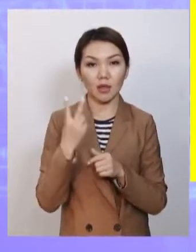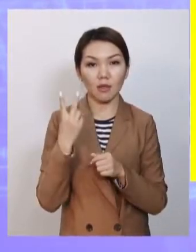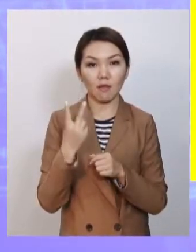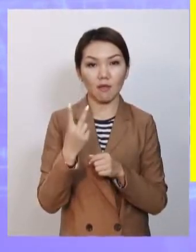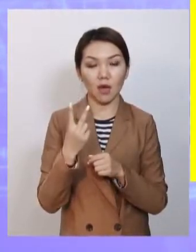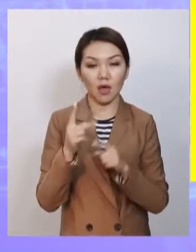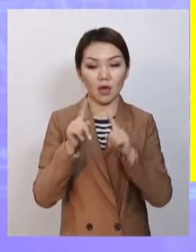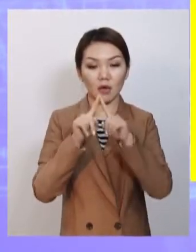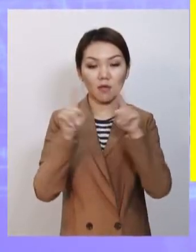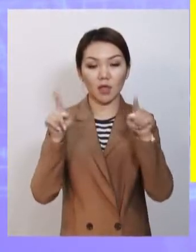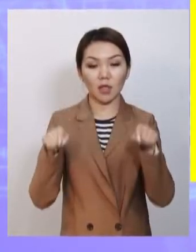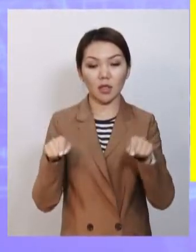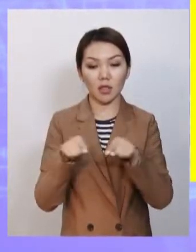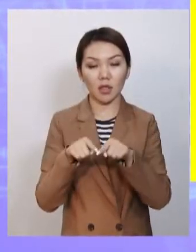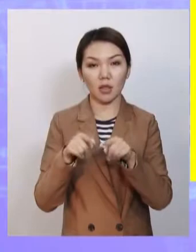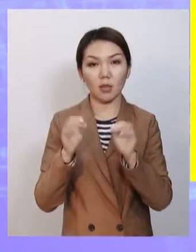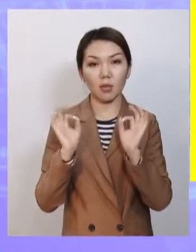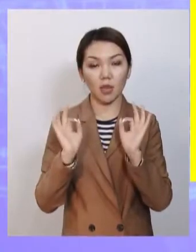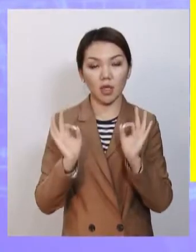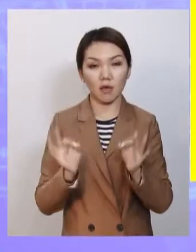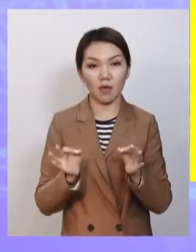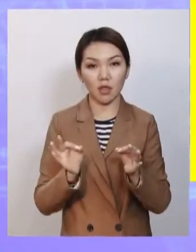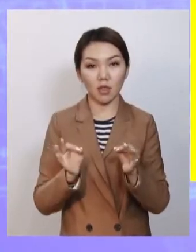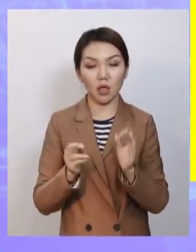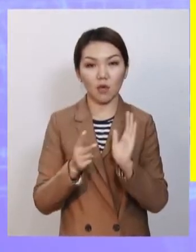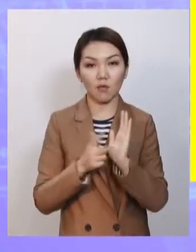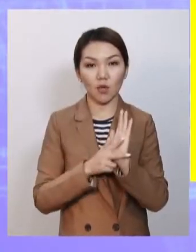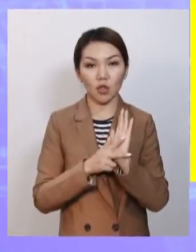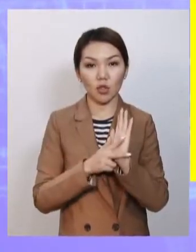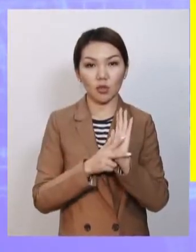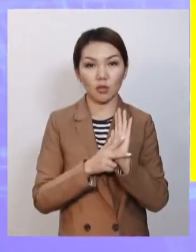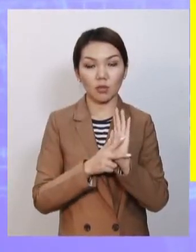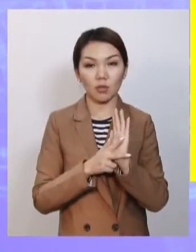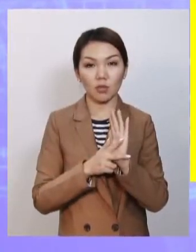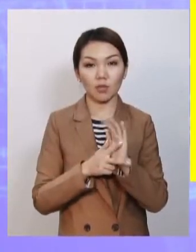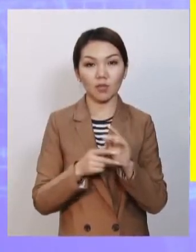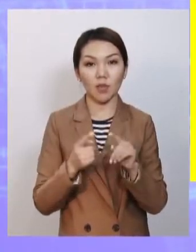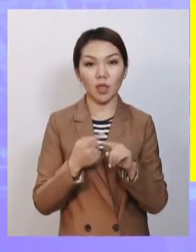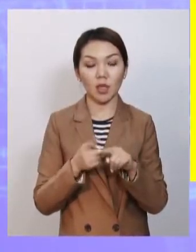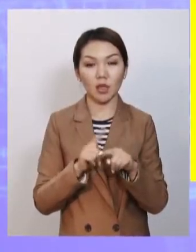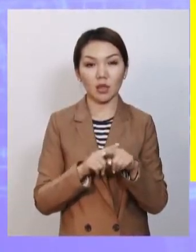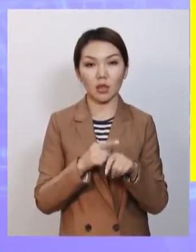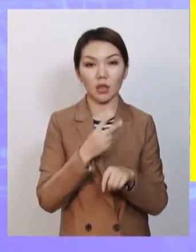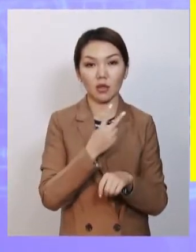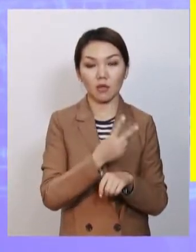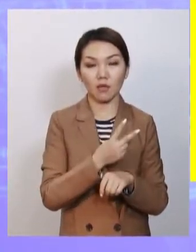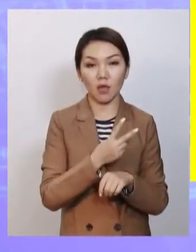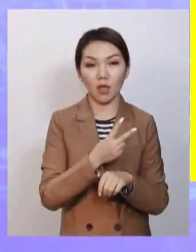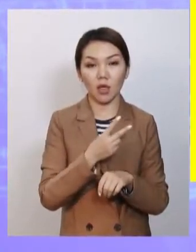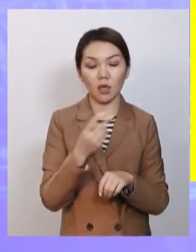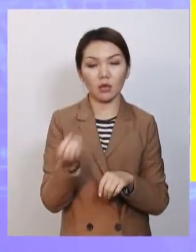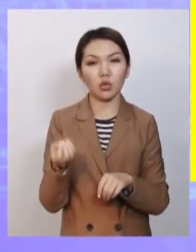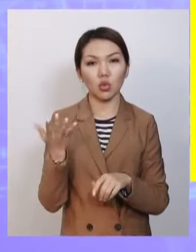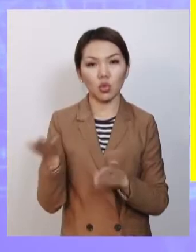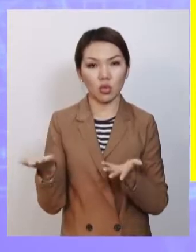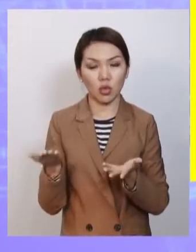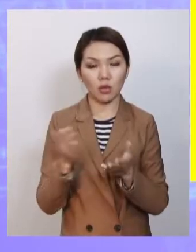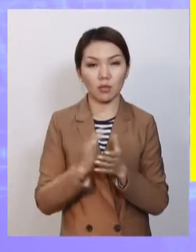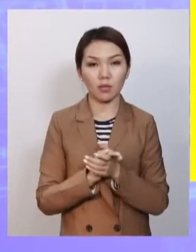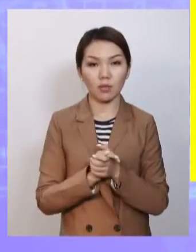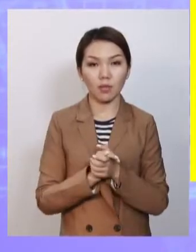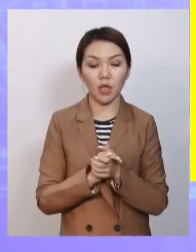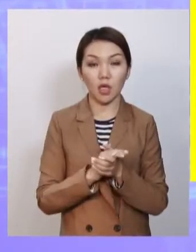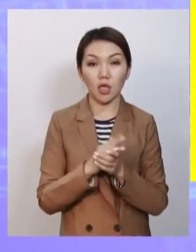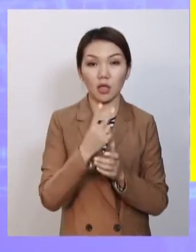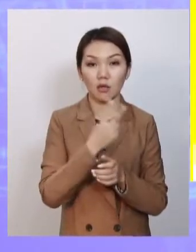квадрата правильно 8 это два и сколько 2